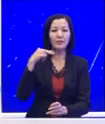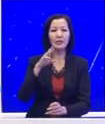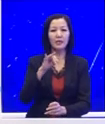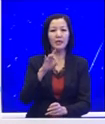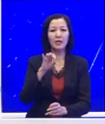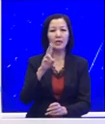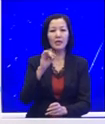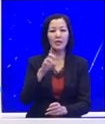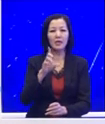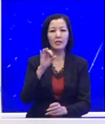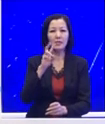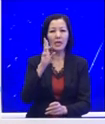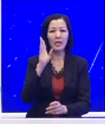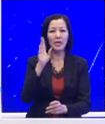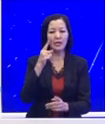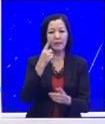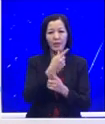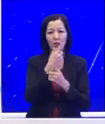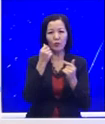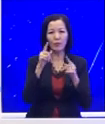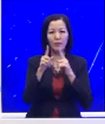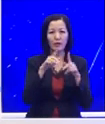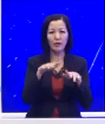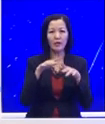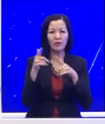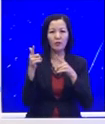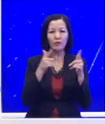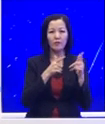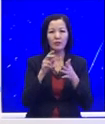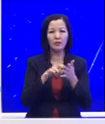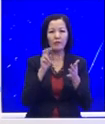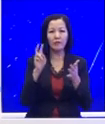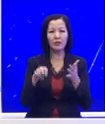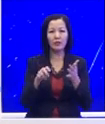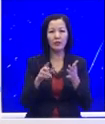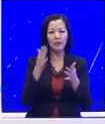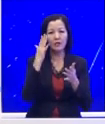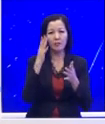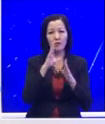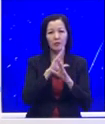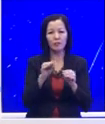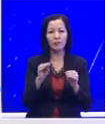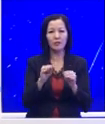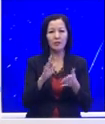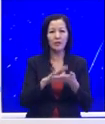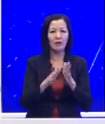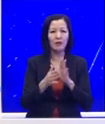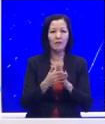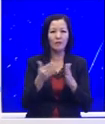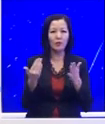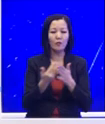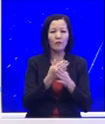Президент Ирака Бархам Салих предупредил парламент о готовности уйти в отставку из-за неспособности партии договориться о кандидатуре